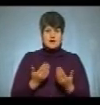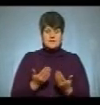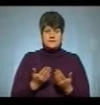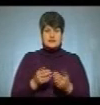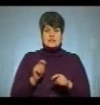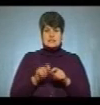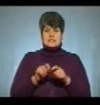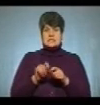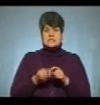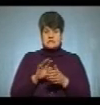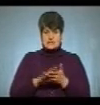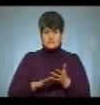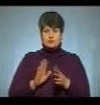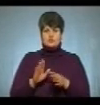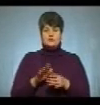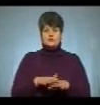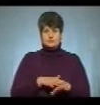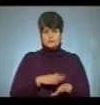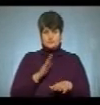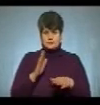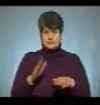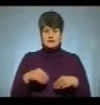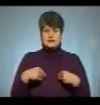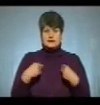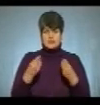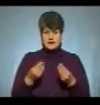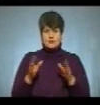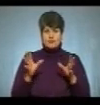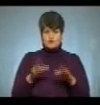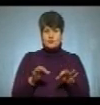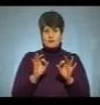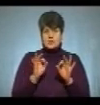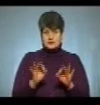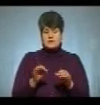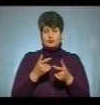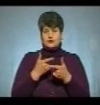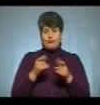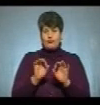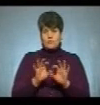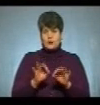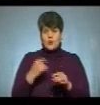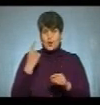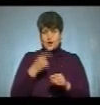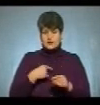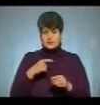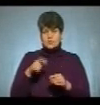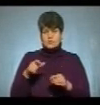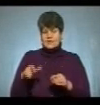Слідство буде продовжуватися і воно буде тривати. Ми надаємо всю правдиву інформацію. Організм людини не є така